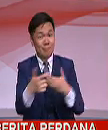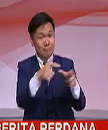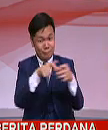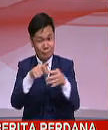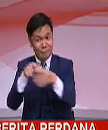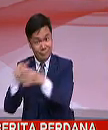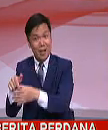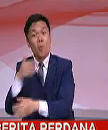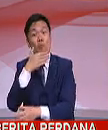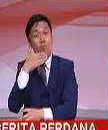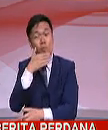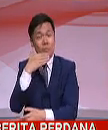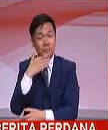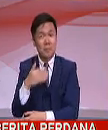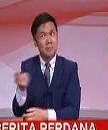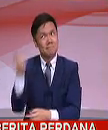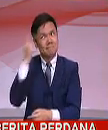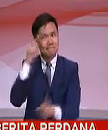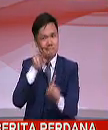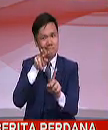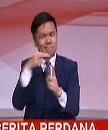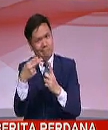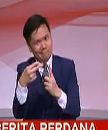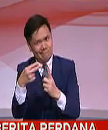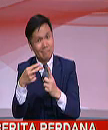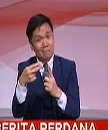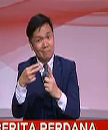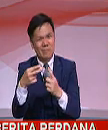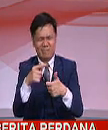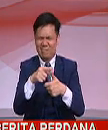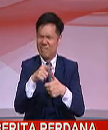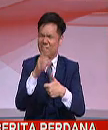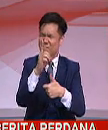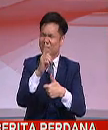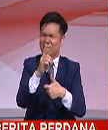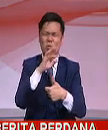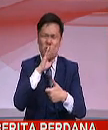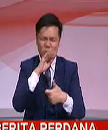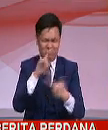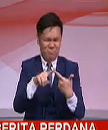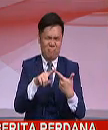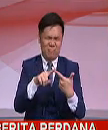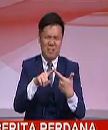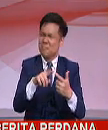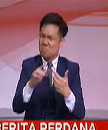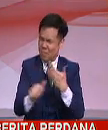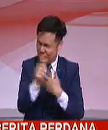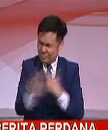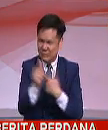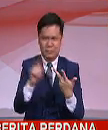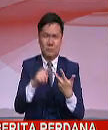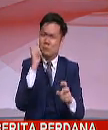belia dan mengubah persepsi yang dianggap 3D iaitu kotor, berbahaya dan sukar.